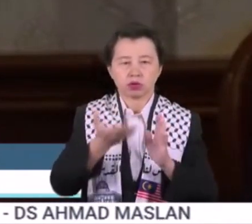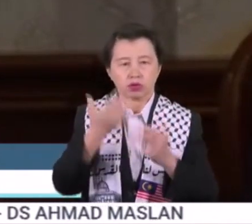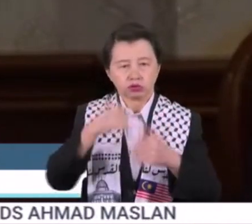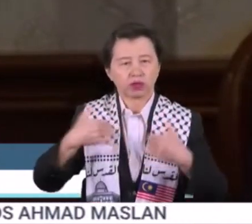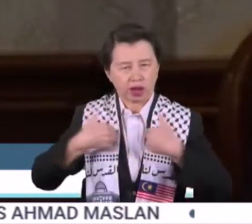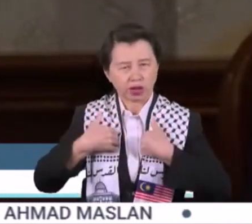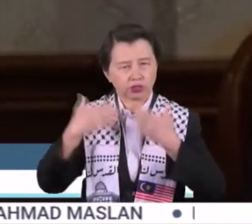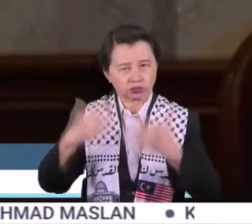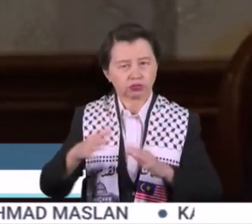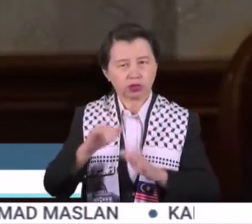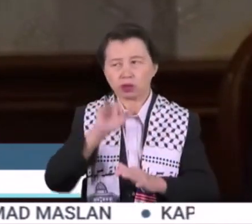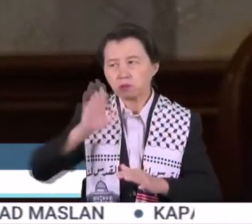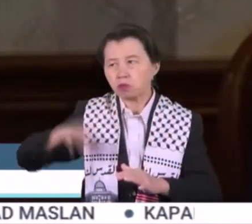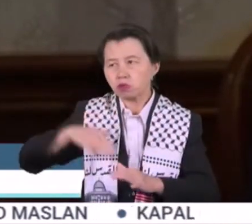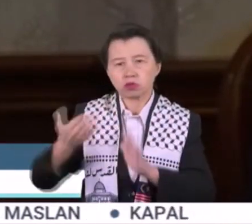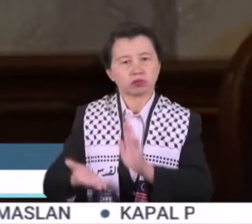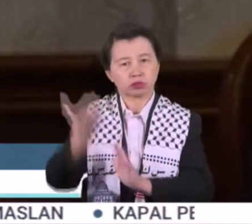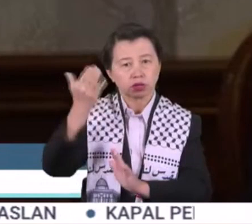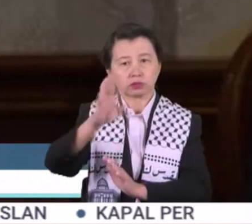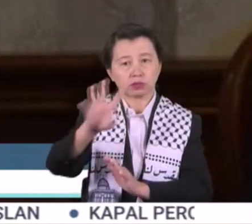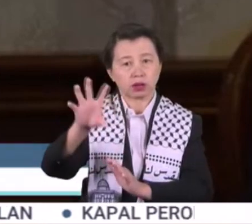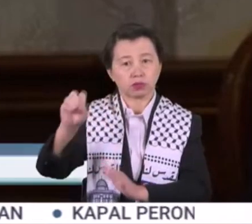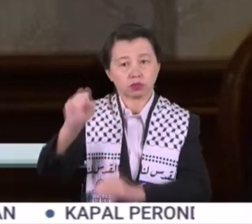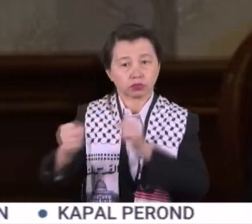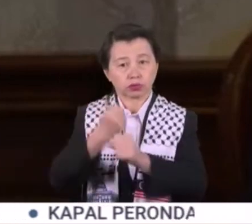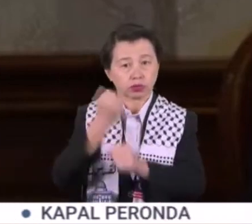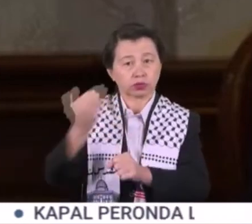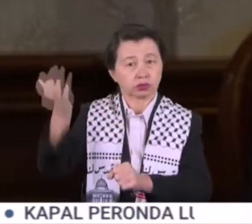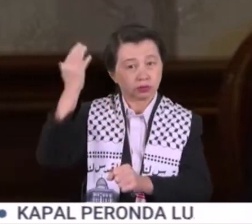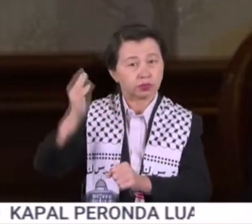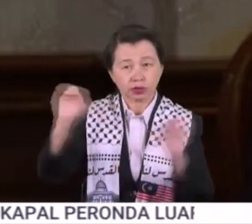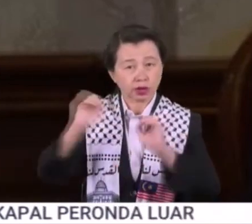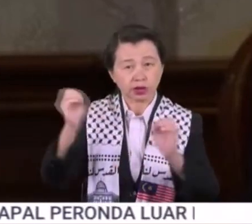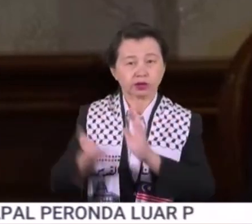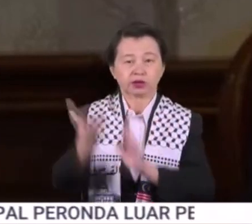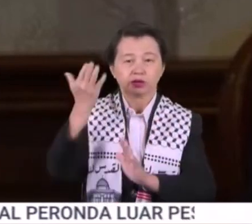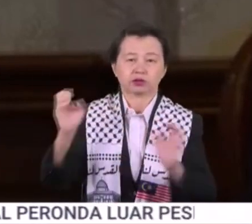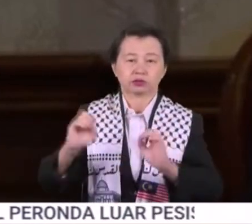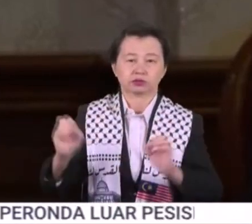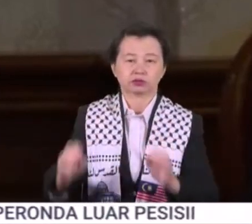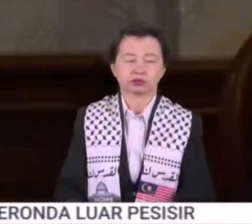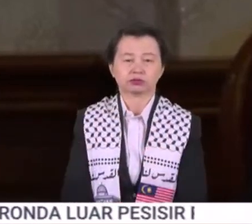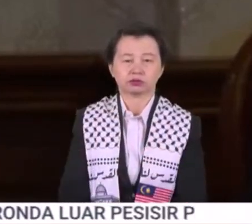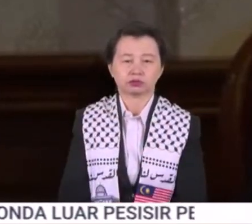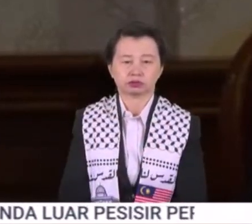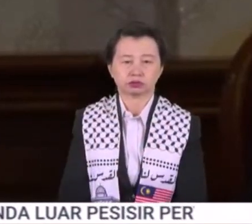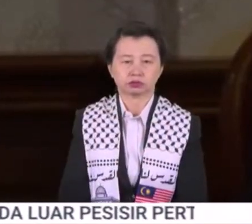selama 40 tahun lebih. Dia mereka mengusulkan dan Kerajaan Persekutuan setuju.